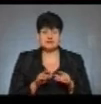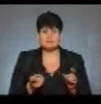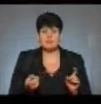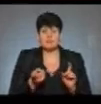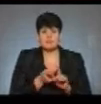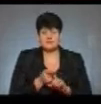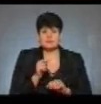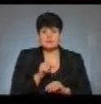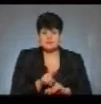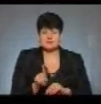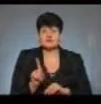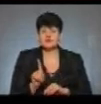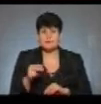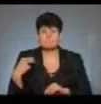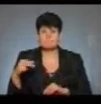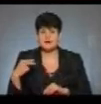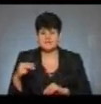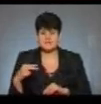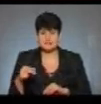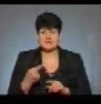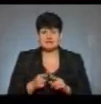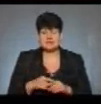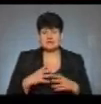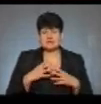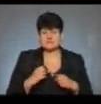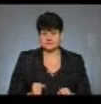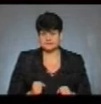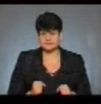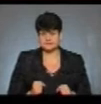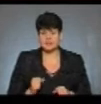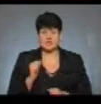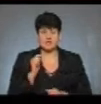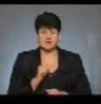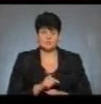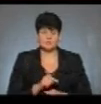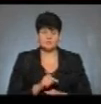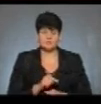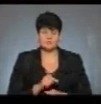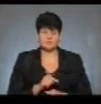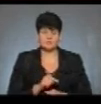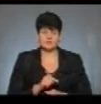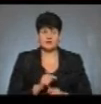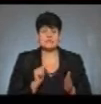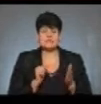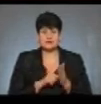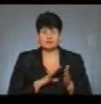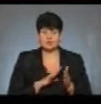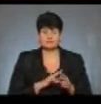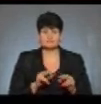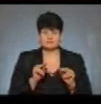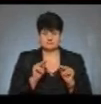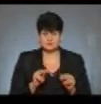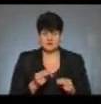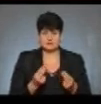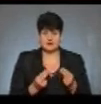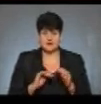із тим, що президенту це набридло. Його ціллю було або легалізувати гральний